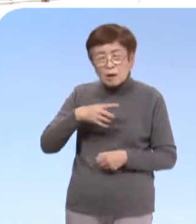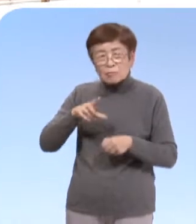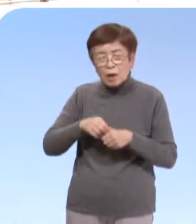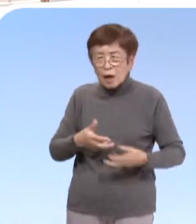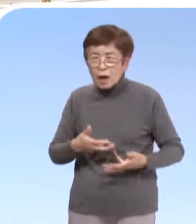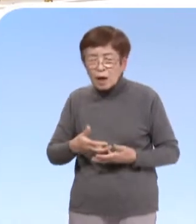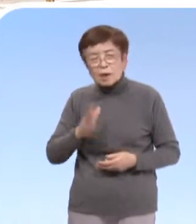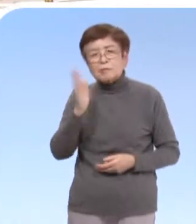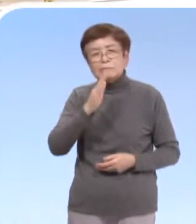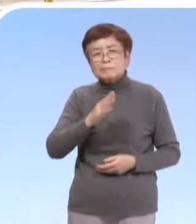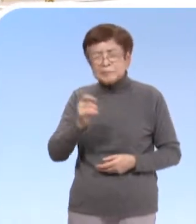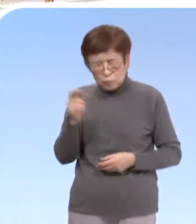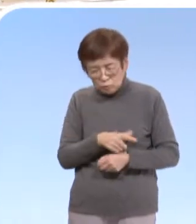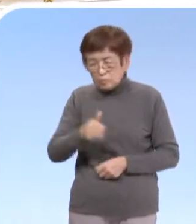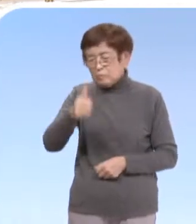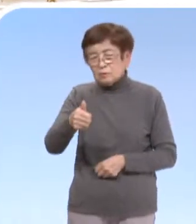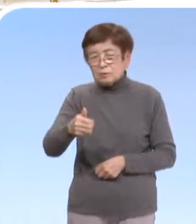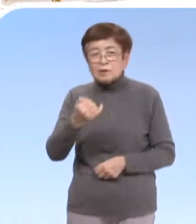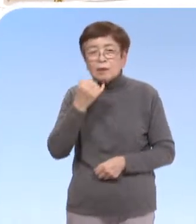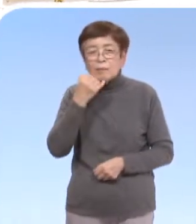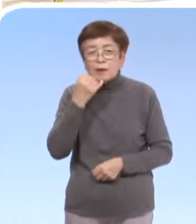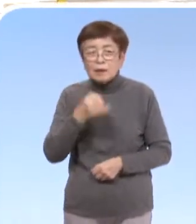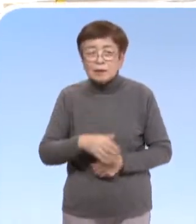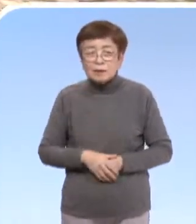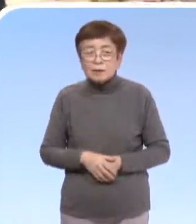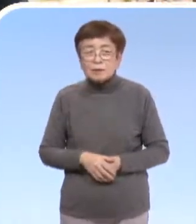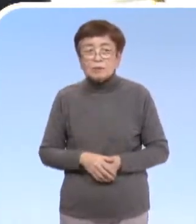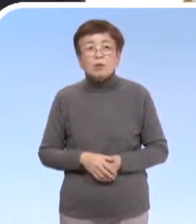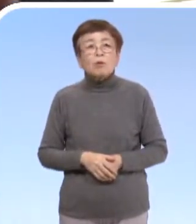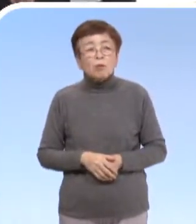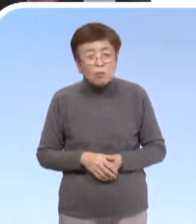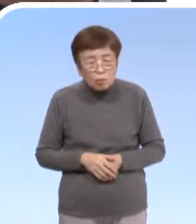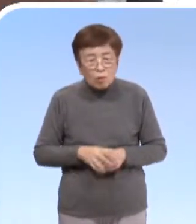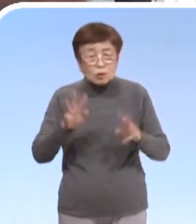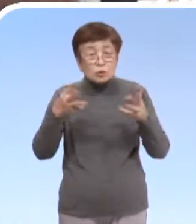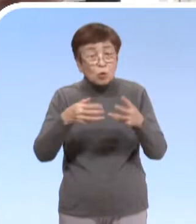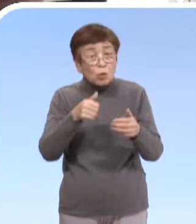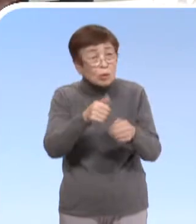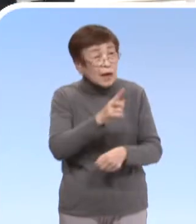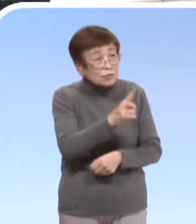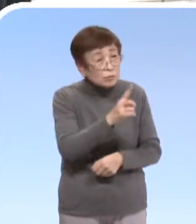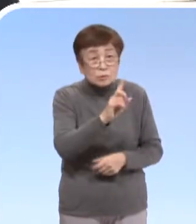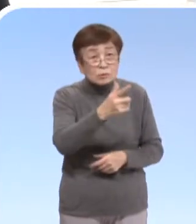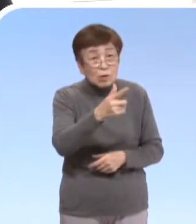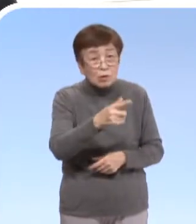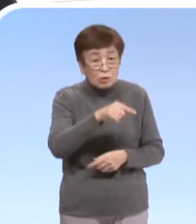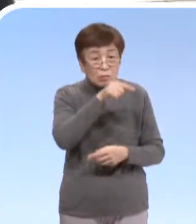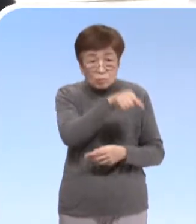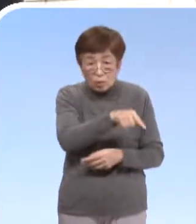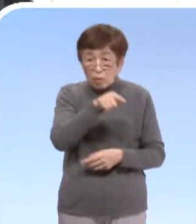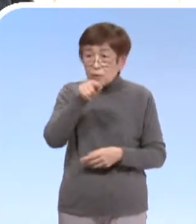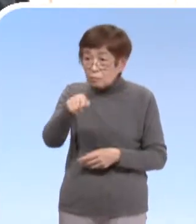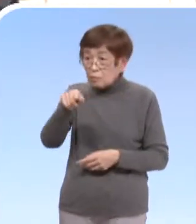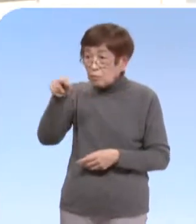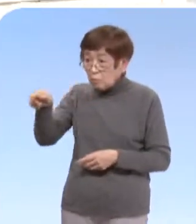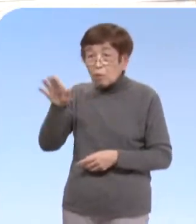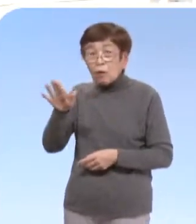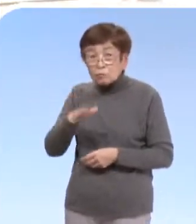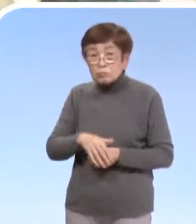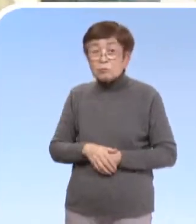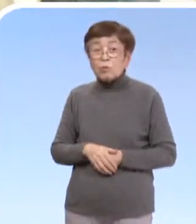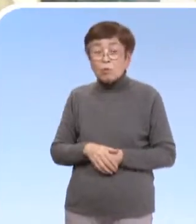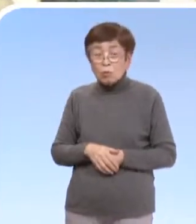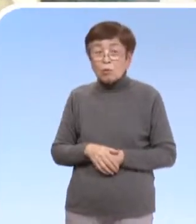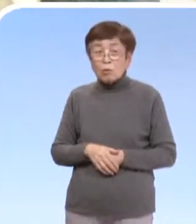が躊躇せずに使っていただければ、はい、ありがたいです。 非常ボタンって1個だけかと思ったら結構ついてますね。 そうです